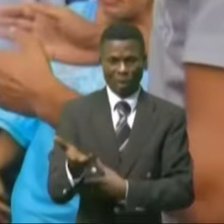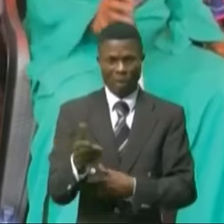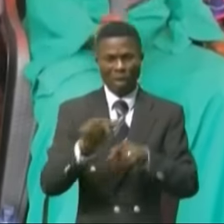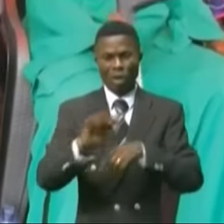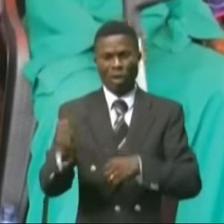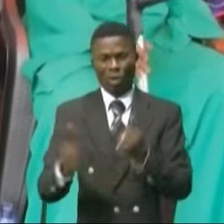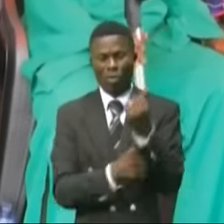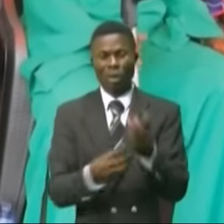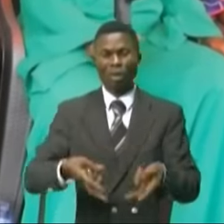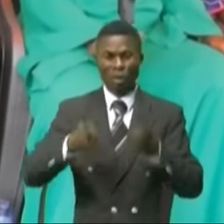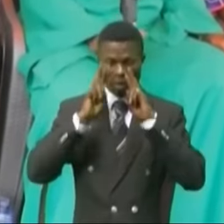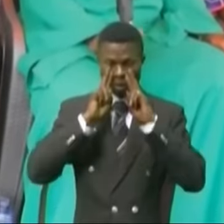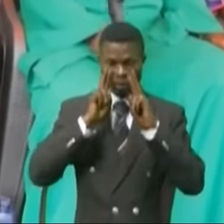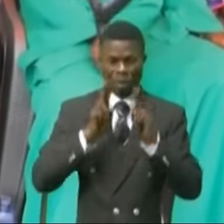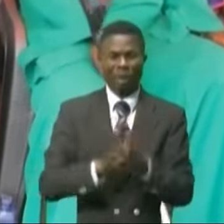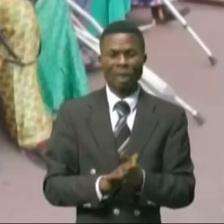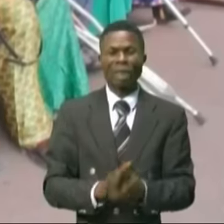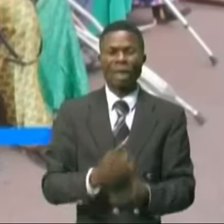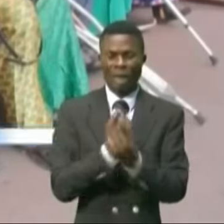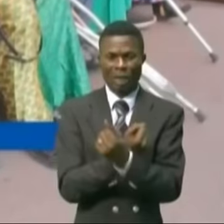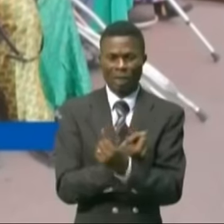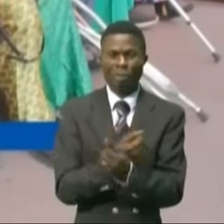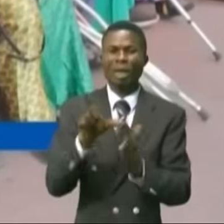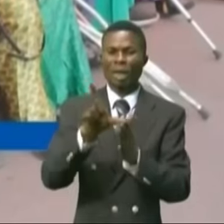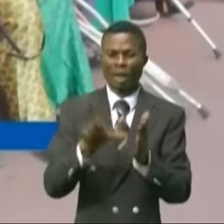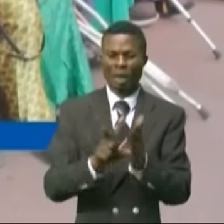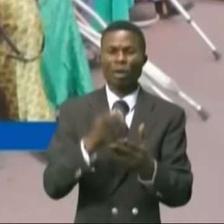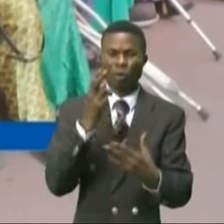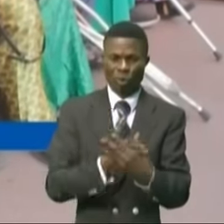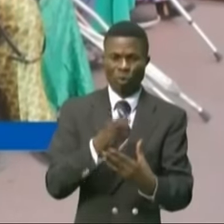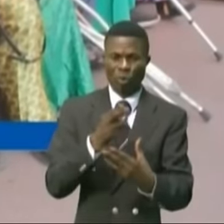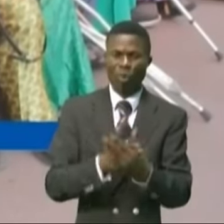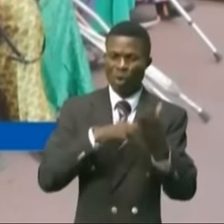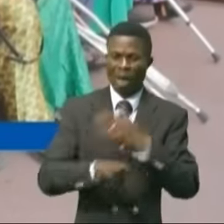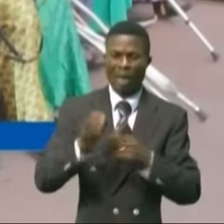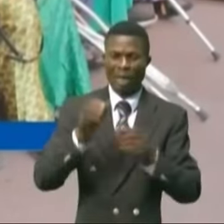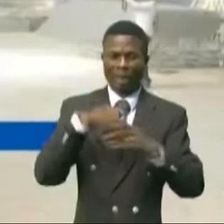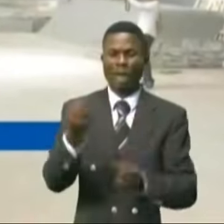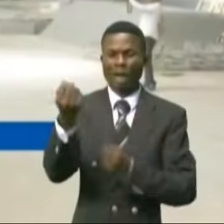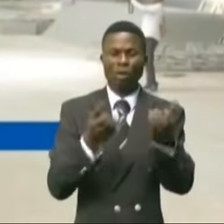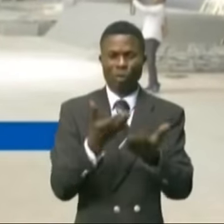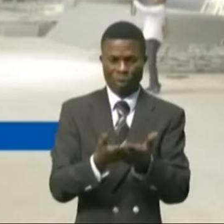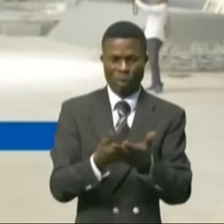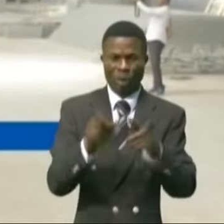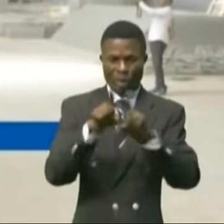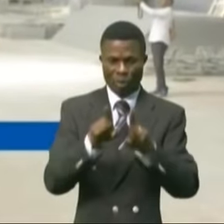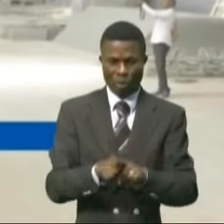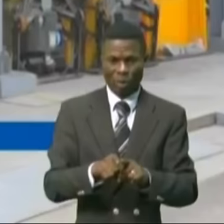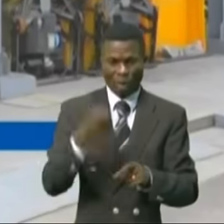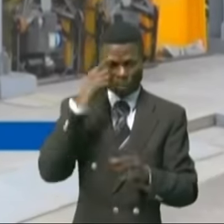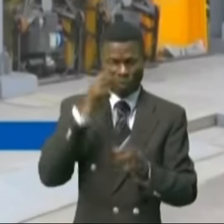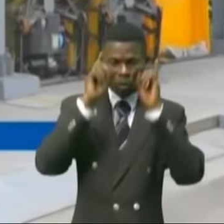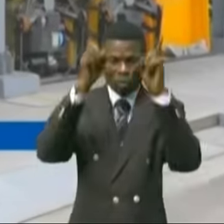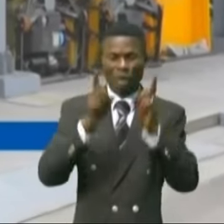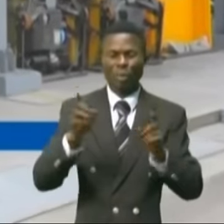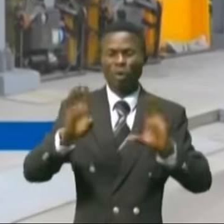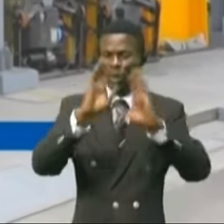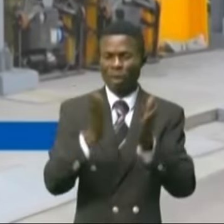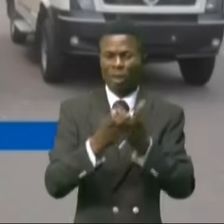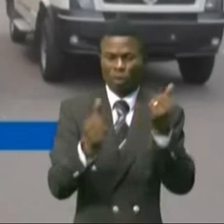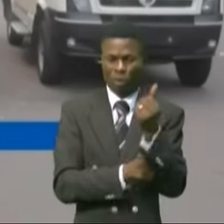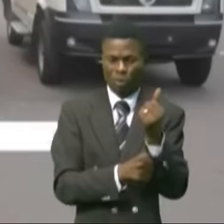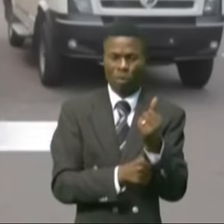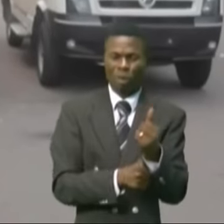autres personnes vulnérables. De respecter l'exigence d'accessibilité de ces catégories sociales, aussi bien pour les bus publics que dans le moyen